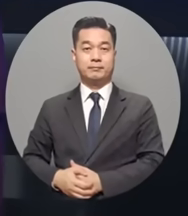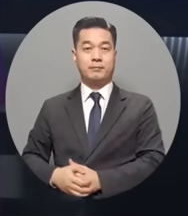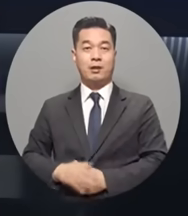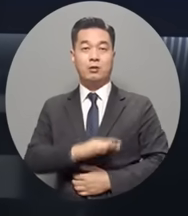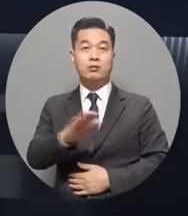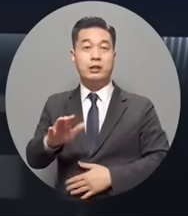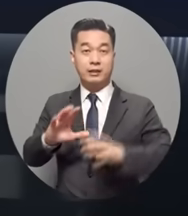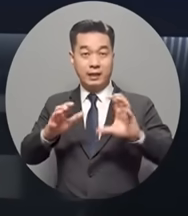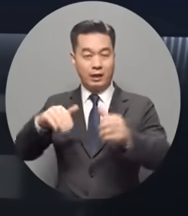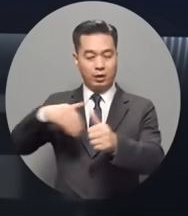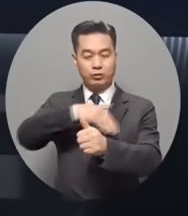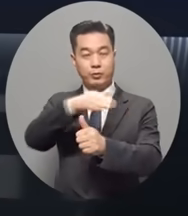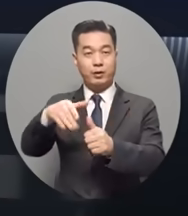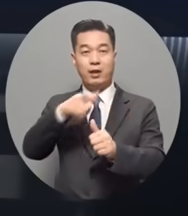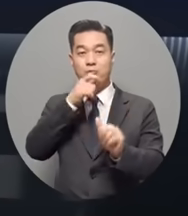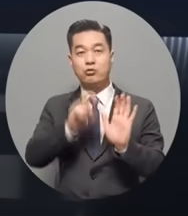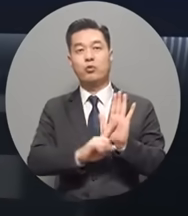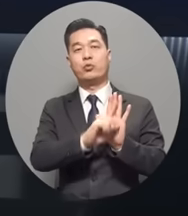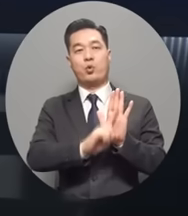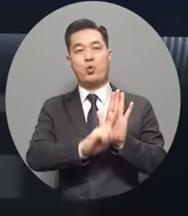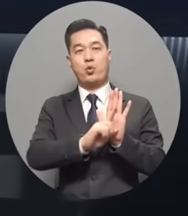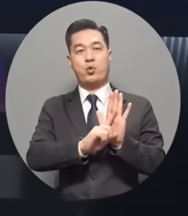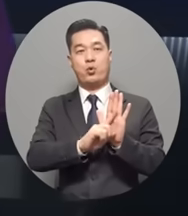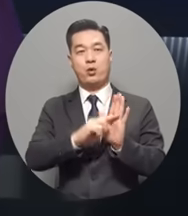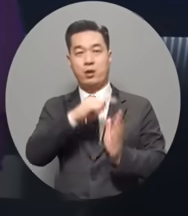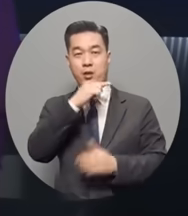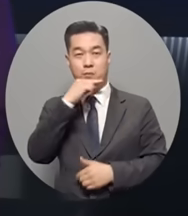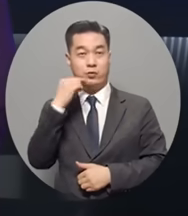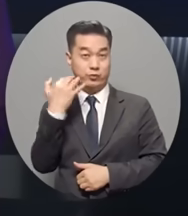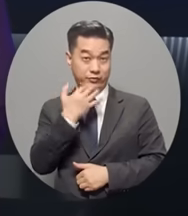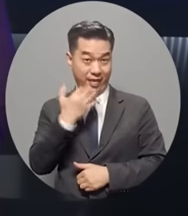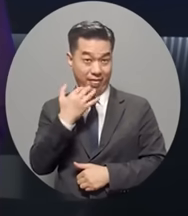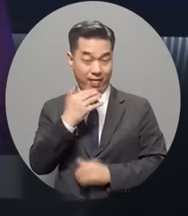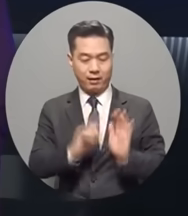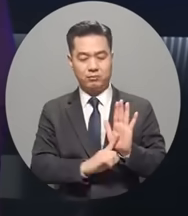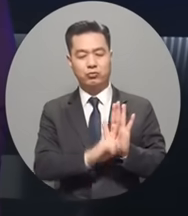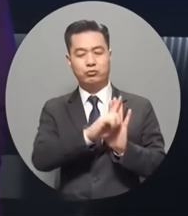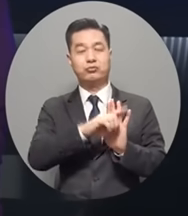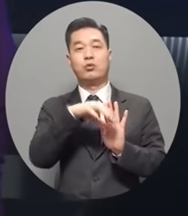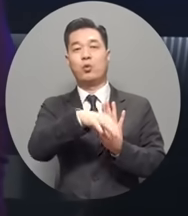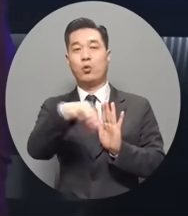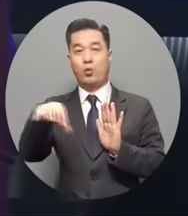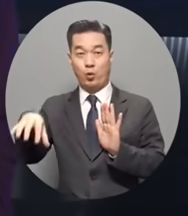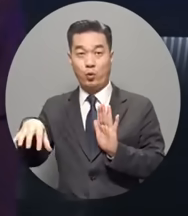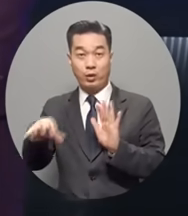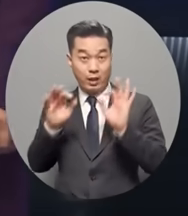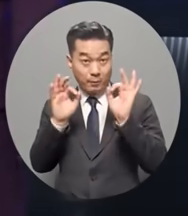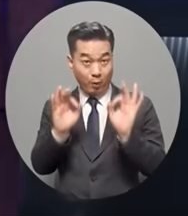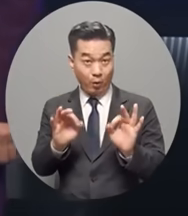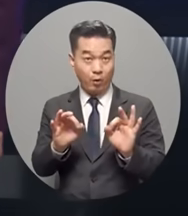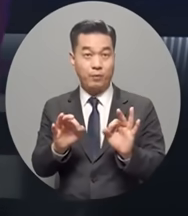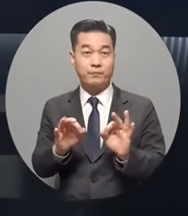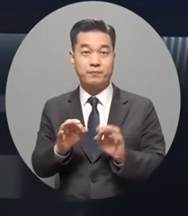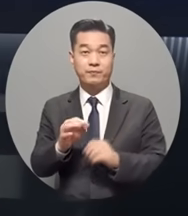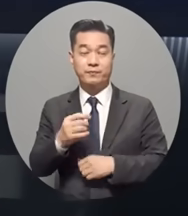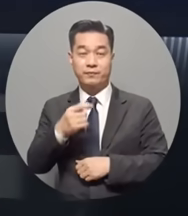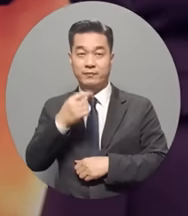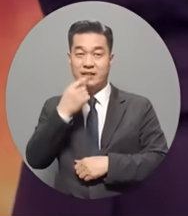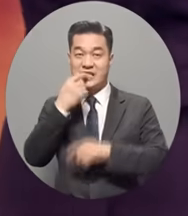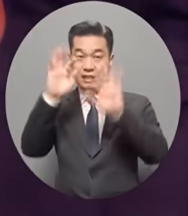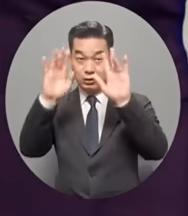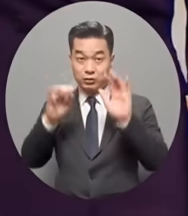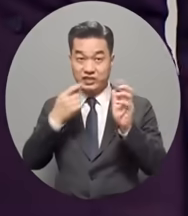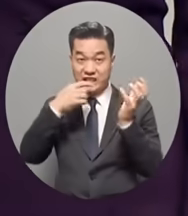주변의 수온입니다. 붉은색이 예년보다 수온이 높은 곳인데요. 이렇게 보시면 눈구름이